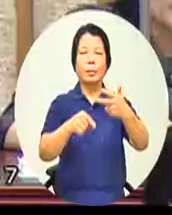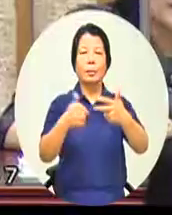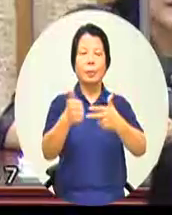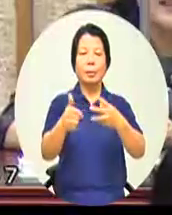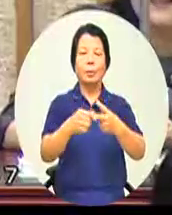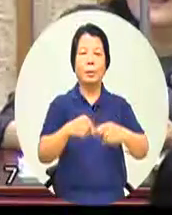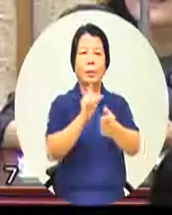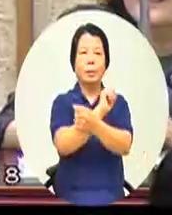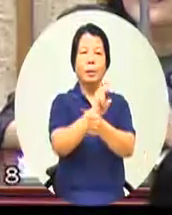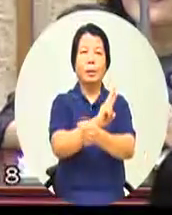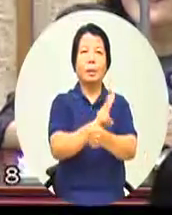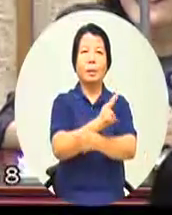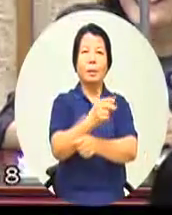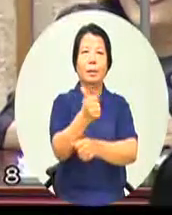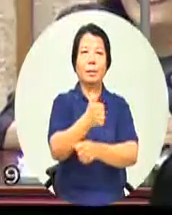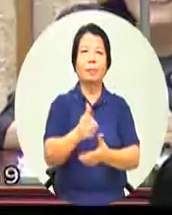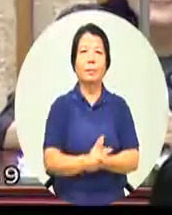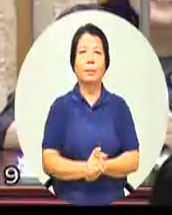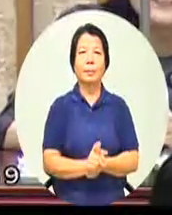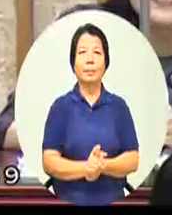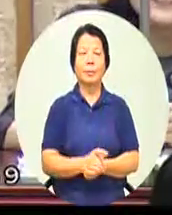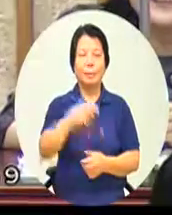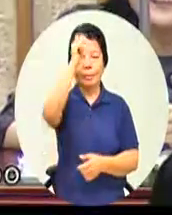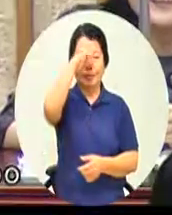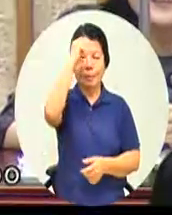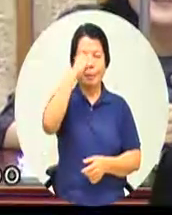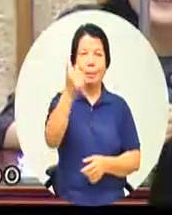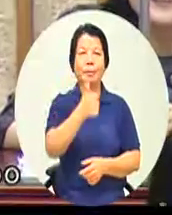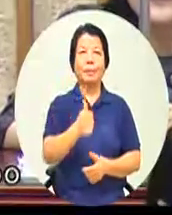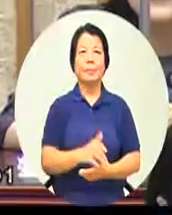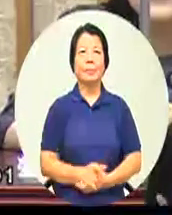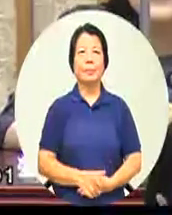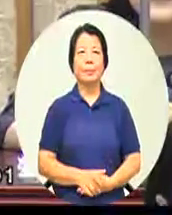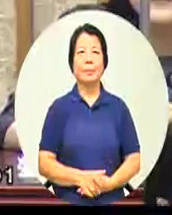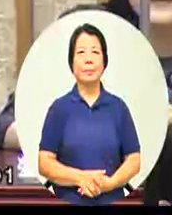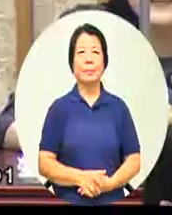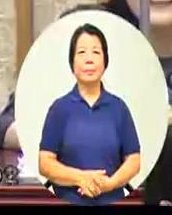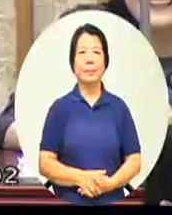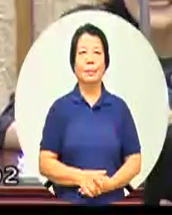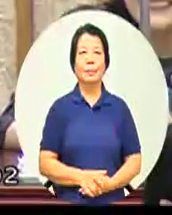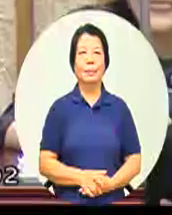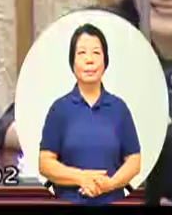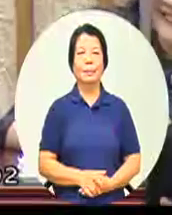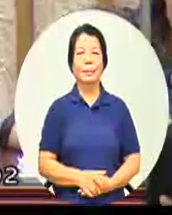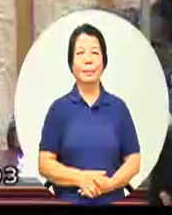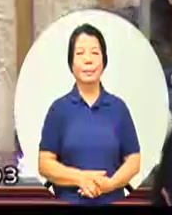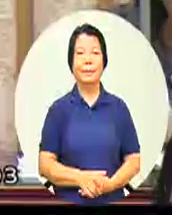文、戴朝孙， 再来的， 够接上，